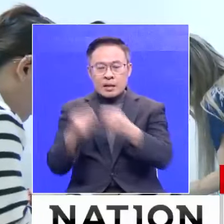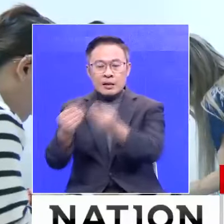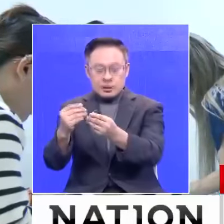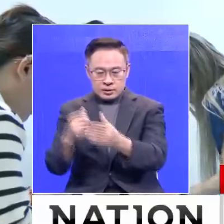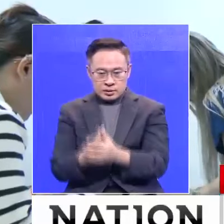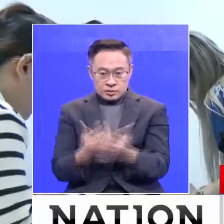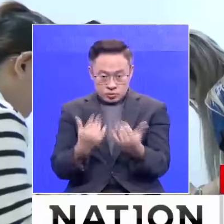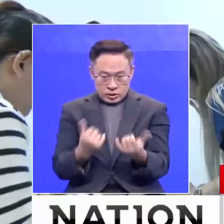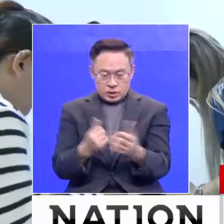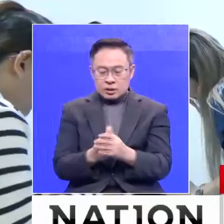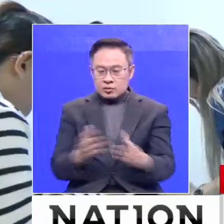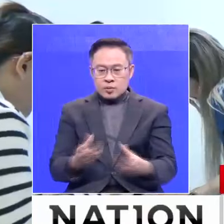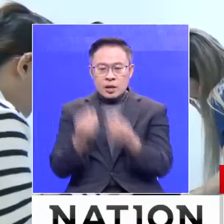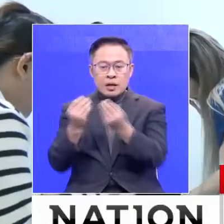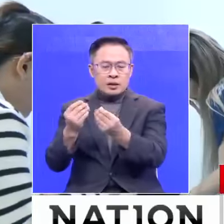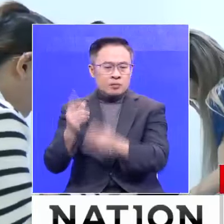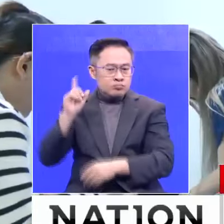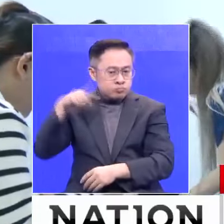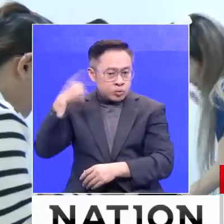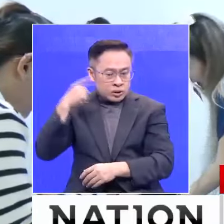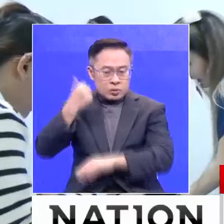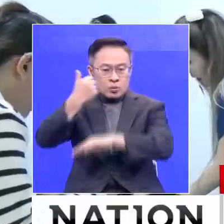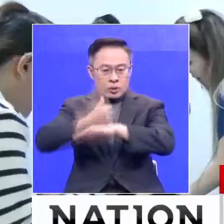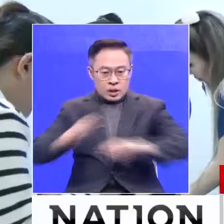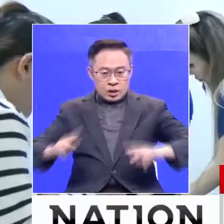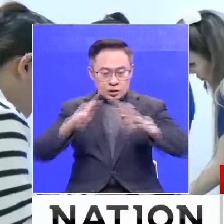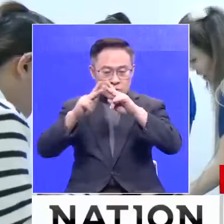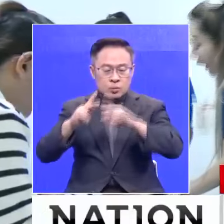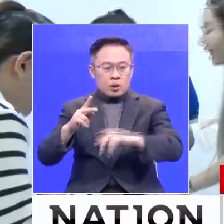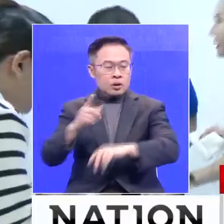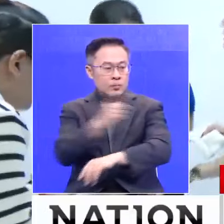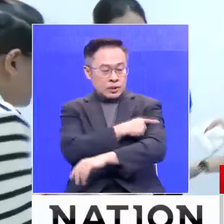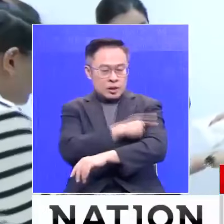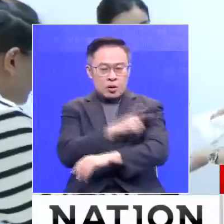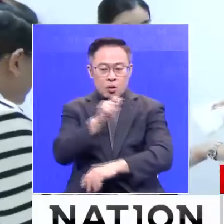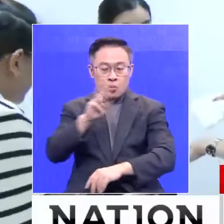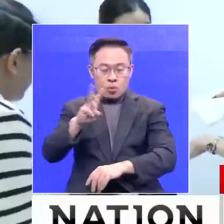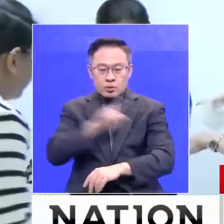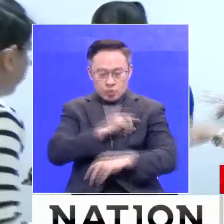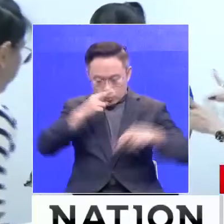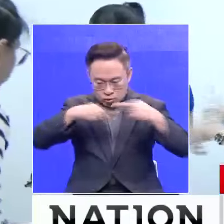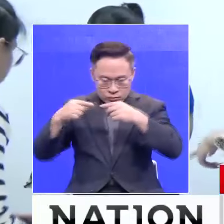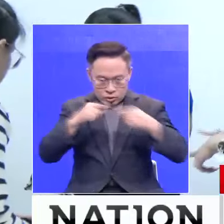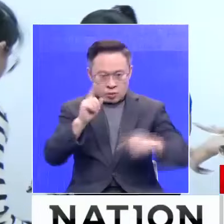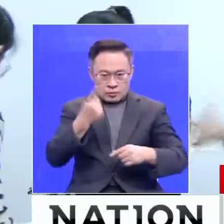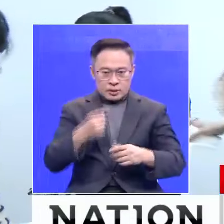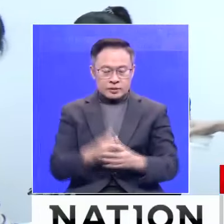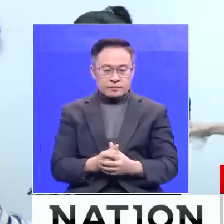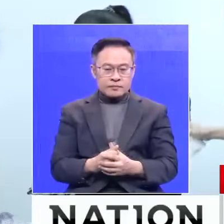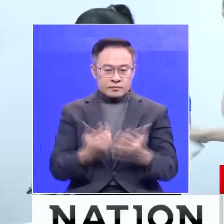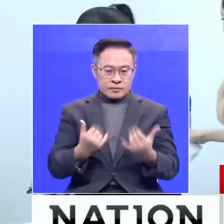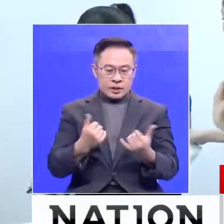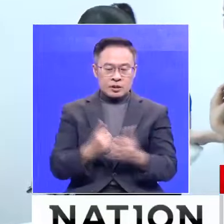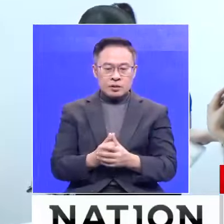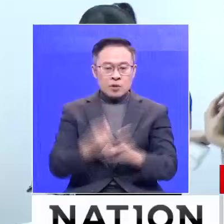างสาวสุภมาศอิสระภักดีรัฐมนตรีอว.นะครับในการรับเรื่องนี้ไปตรวจสอบครับเพราะว่าถือว่าเป็